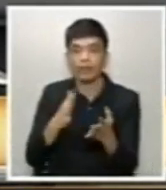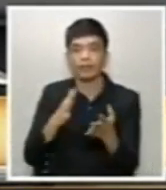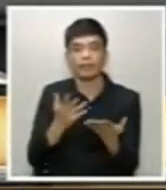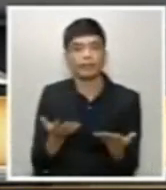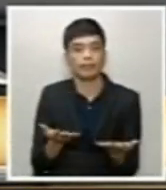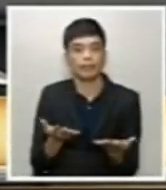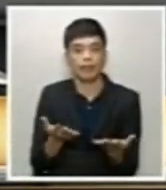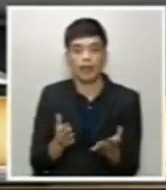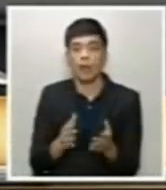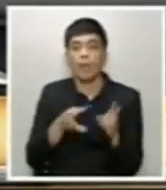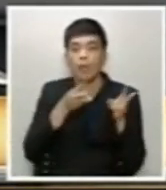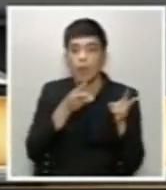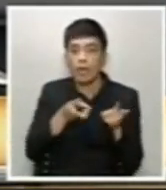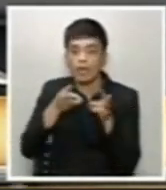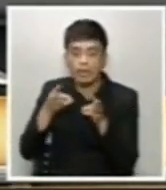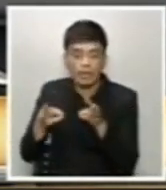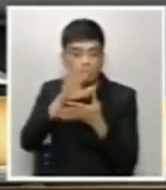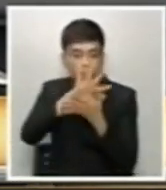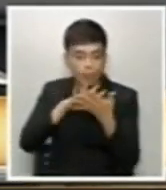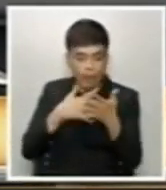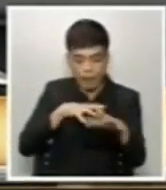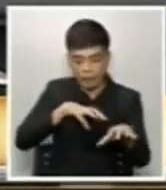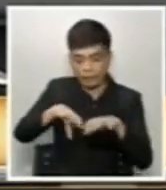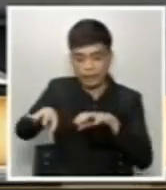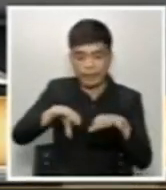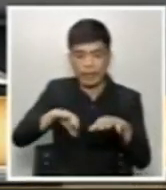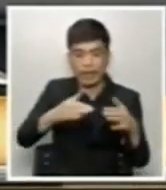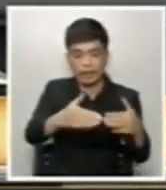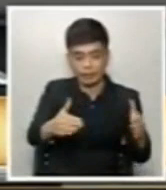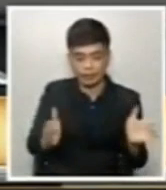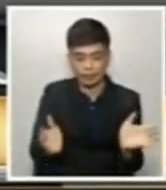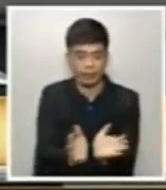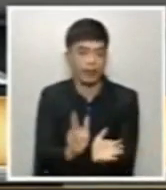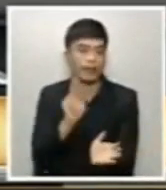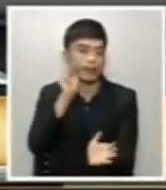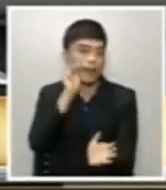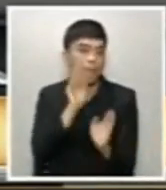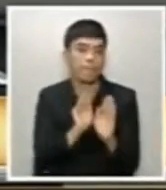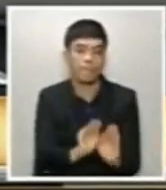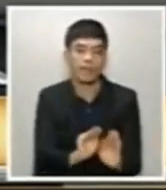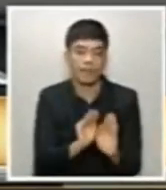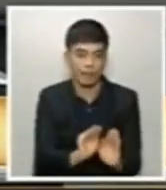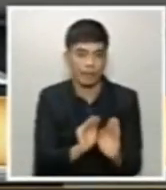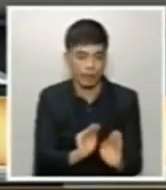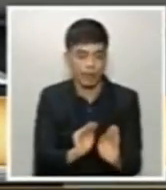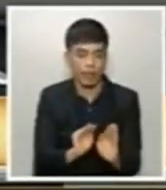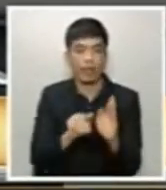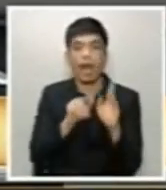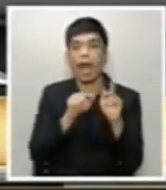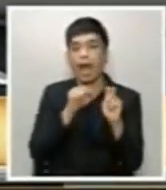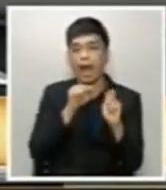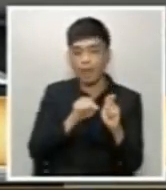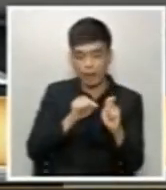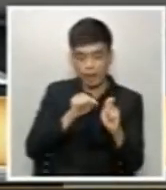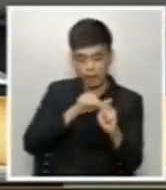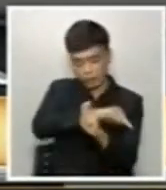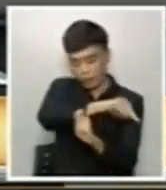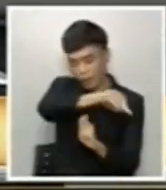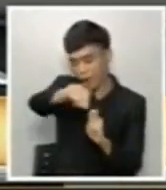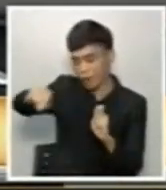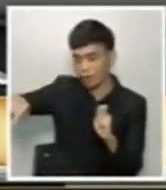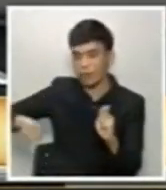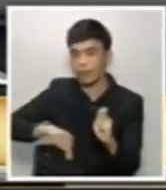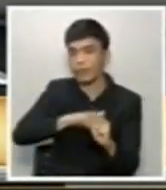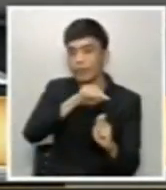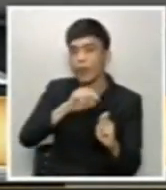อ่างเก็บน้ำบ้านคลองหินที่จะดูแลพื้นที่เกือบทั้งอำเภออ่าวลึก